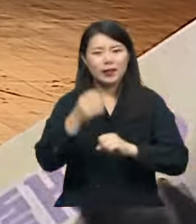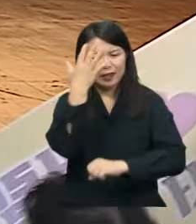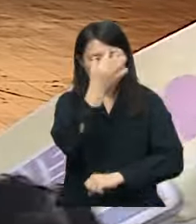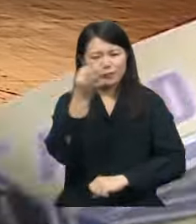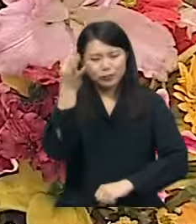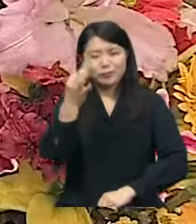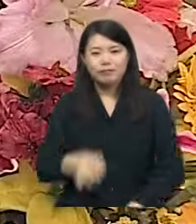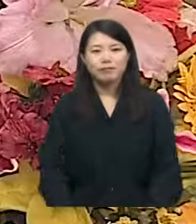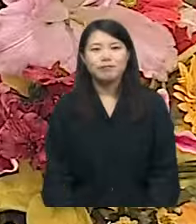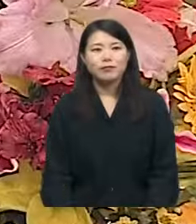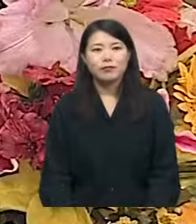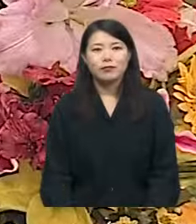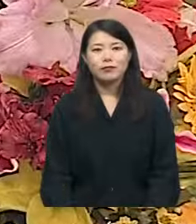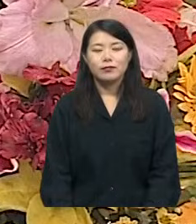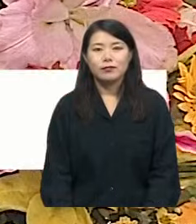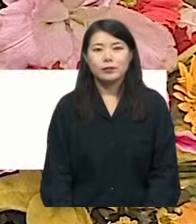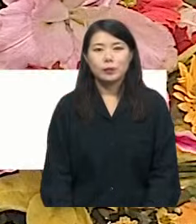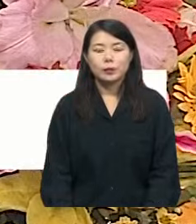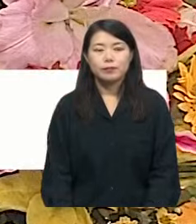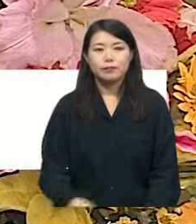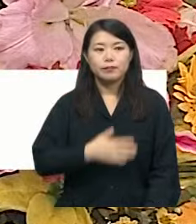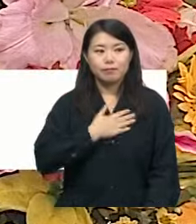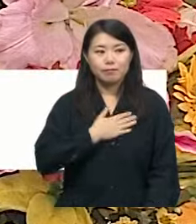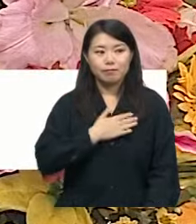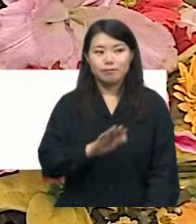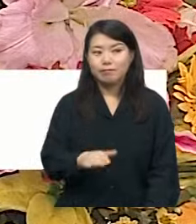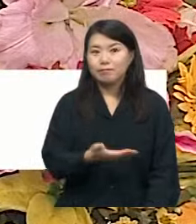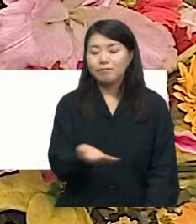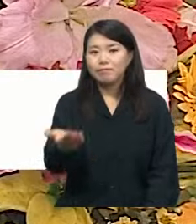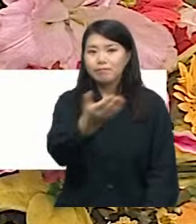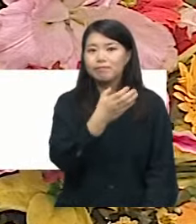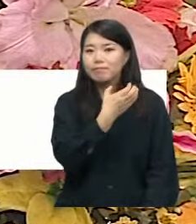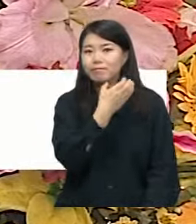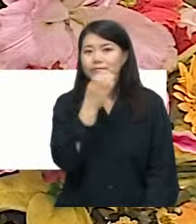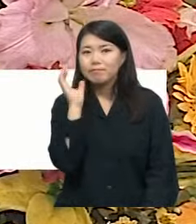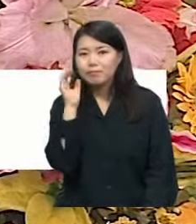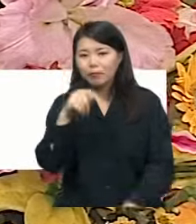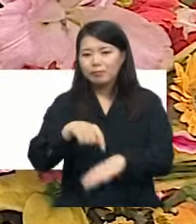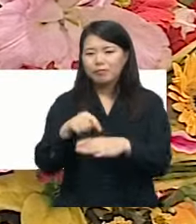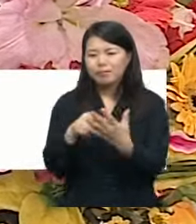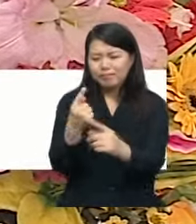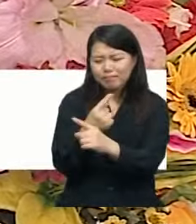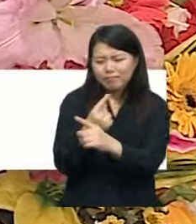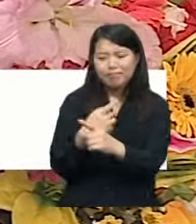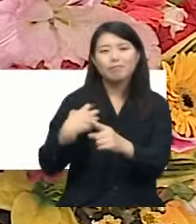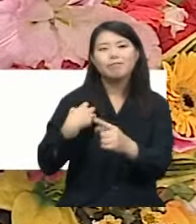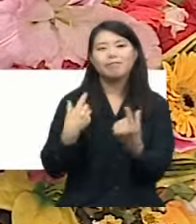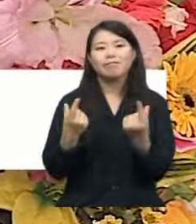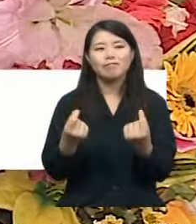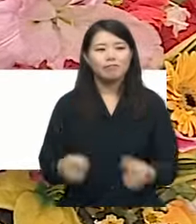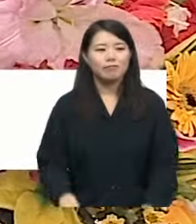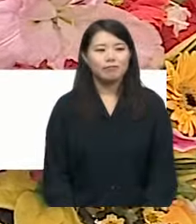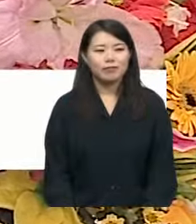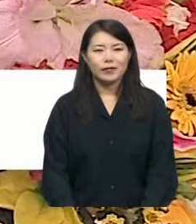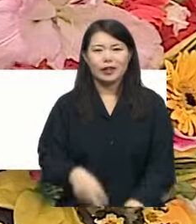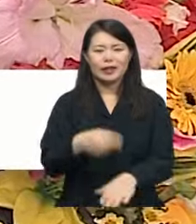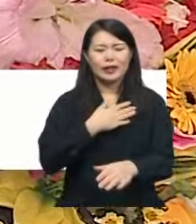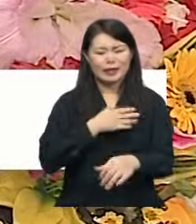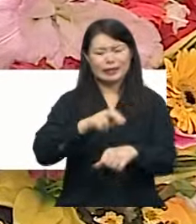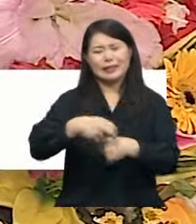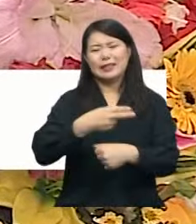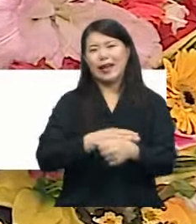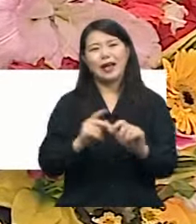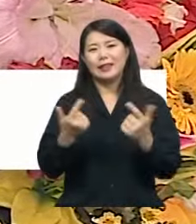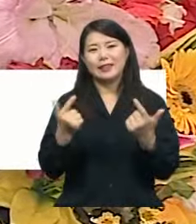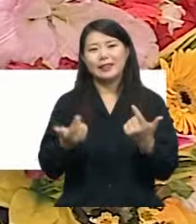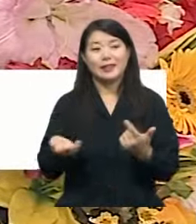개최됐습니다. 어떻게 보면 저희가 그 어르신들을 치유해주는 역할을 한다고 봅니다. 의사는 아니지만